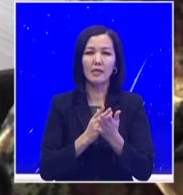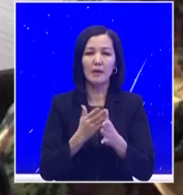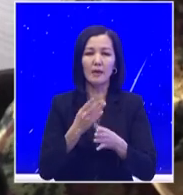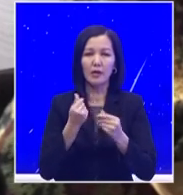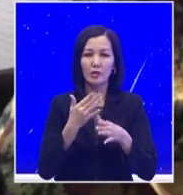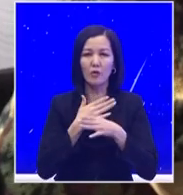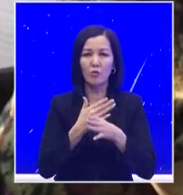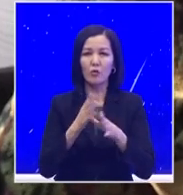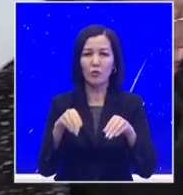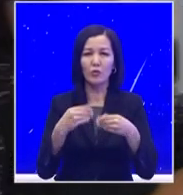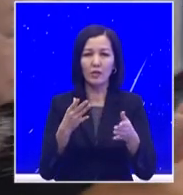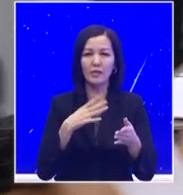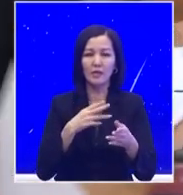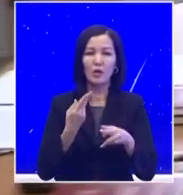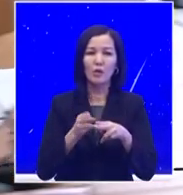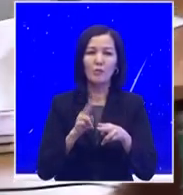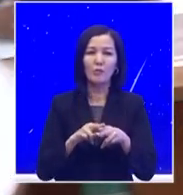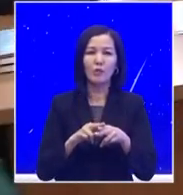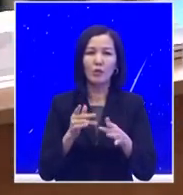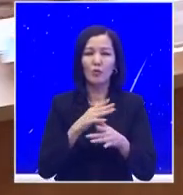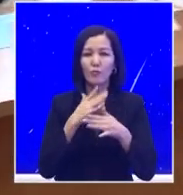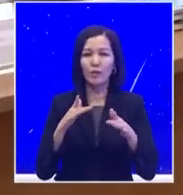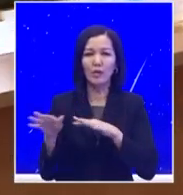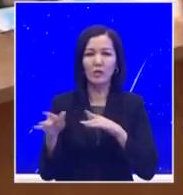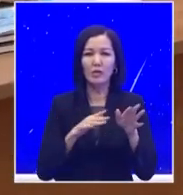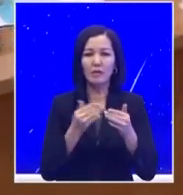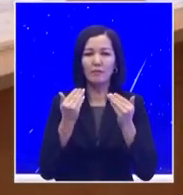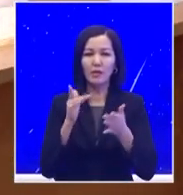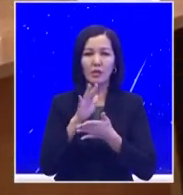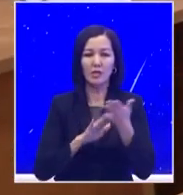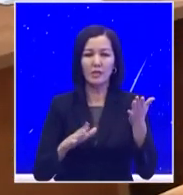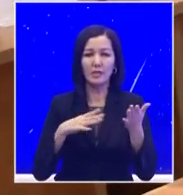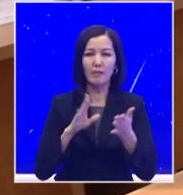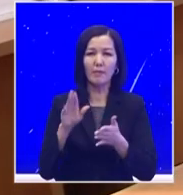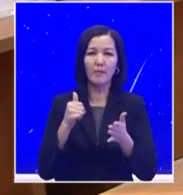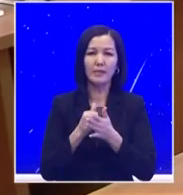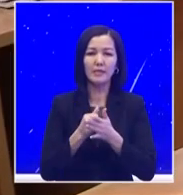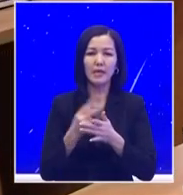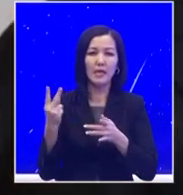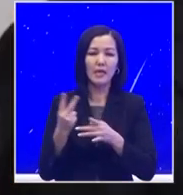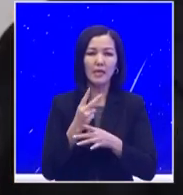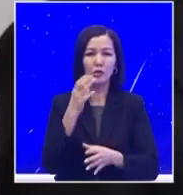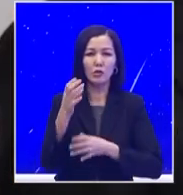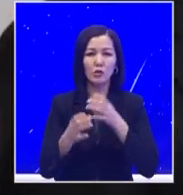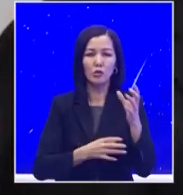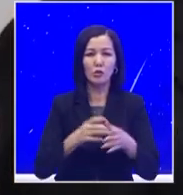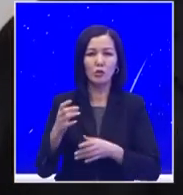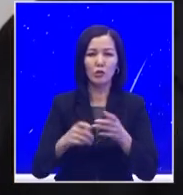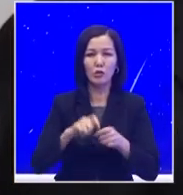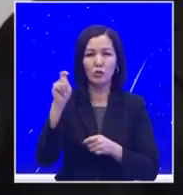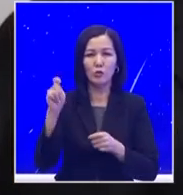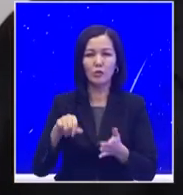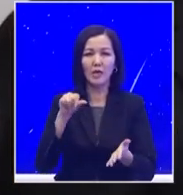моральдық материалдық тұрғыда қолдау танытқан. Мұндай шарапаты мол шаралар биыл да жалғасын таппақ. Бастысы, екінші дүниежүзілік